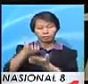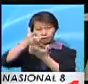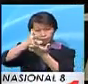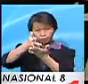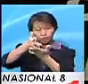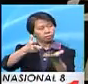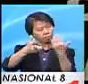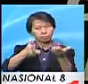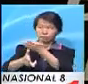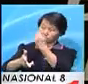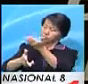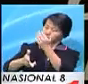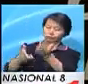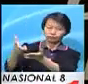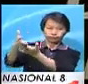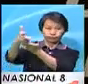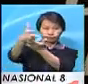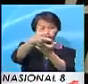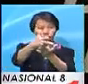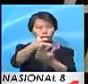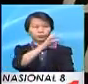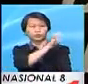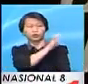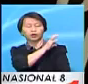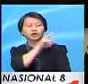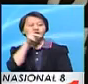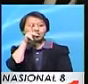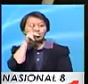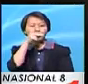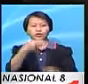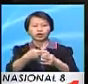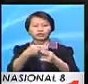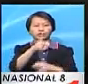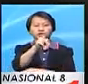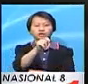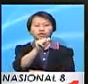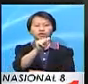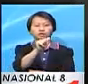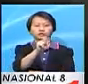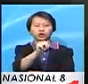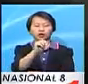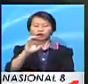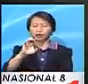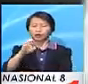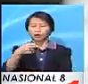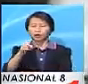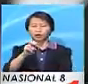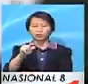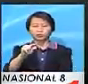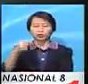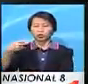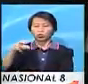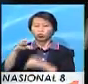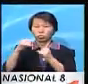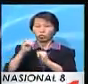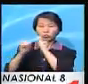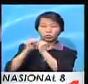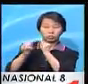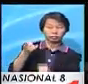boleh pening ke arah jurulatih Kedah Tan Cheng Ho turut berada di temu ramah ketika ini. Dan